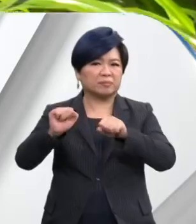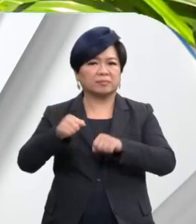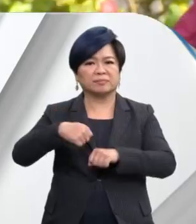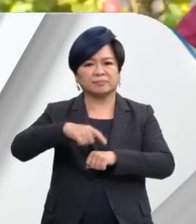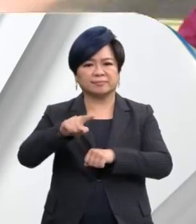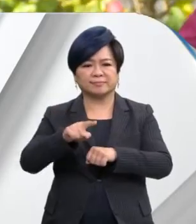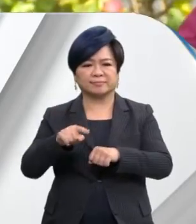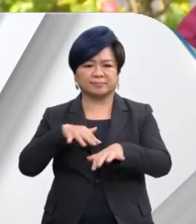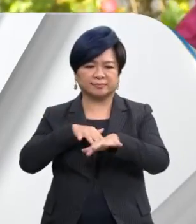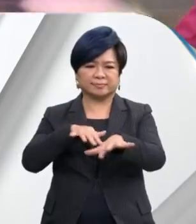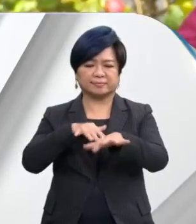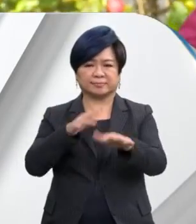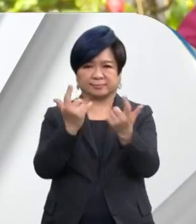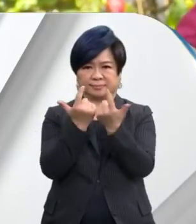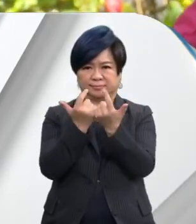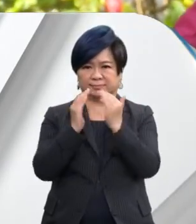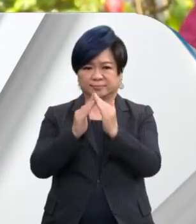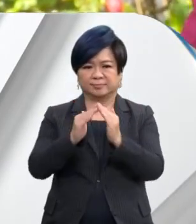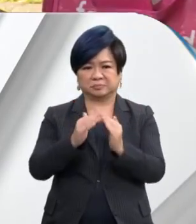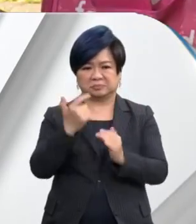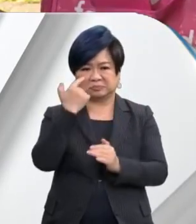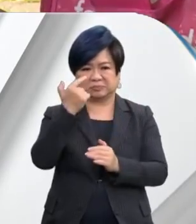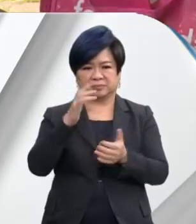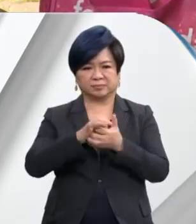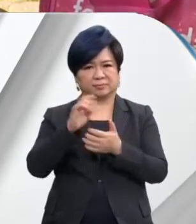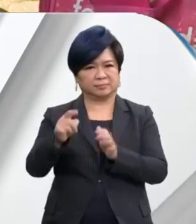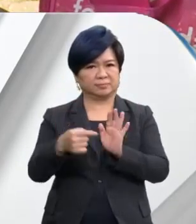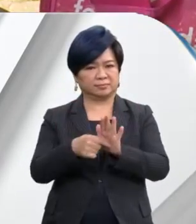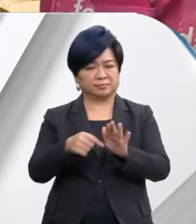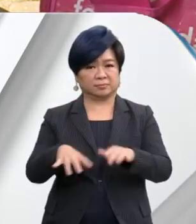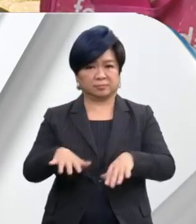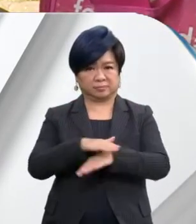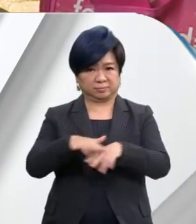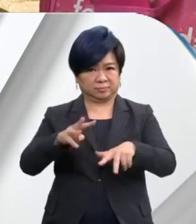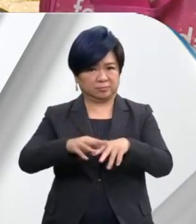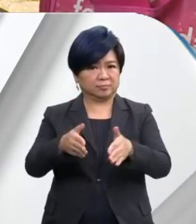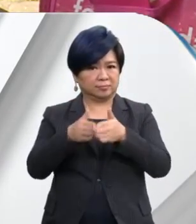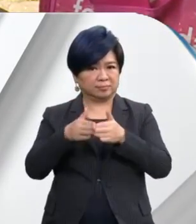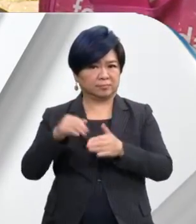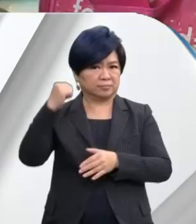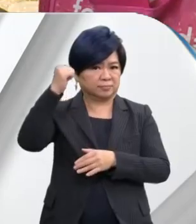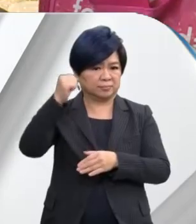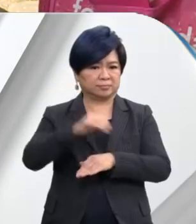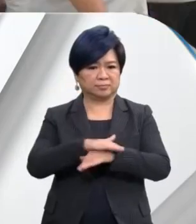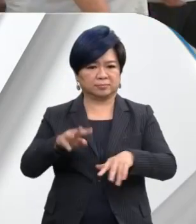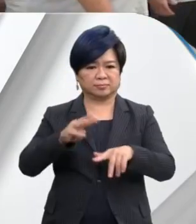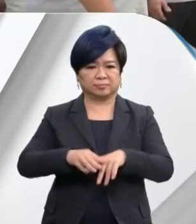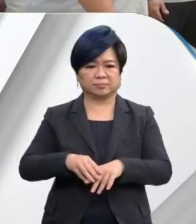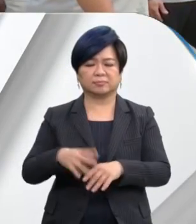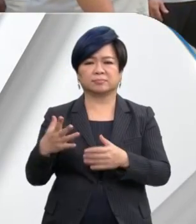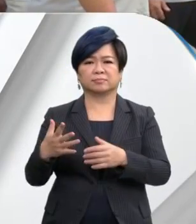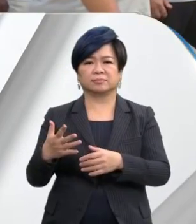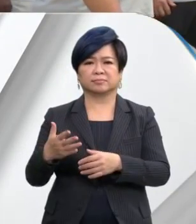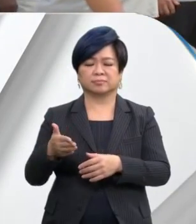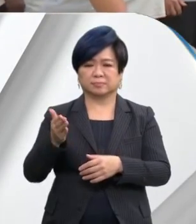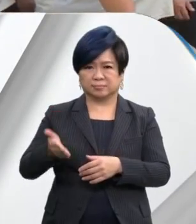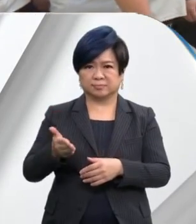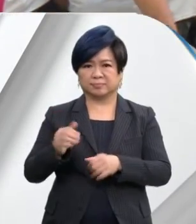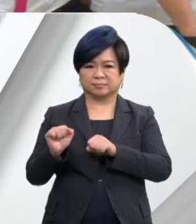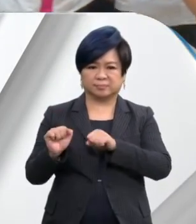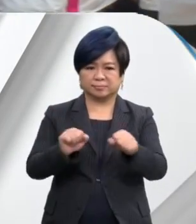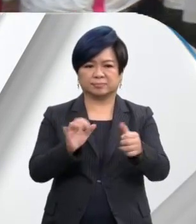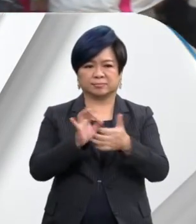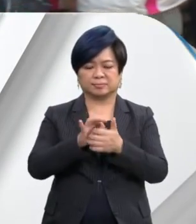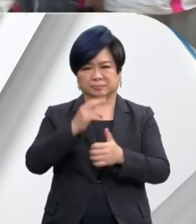发，韩国台北市街路用示范视察安全的理由，抗议入闸绕桥安全停车视察，海外送站增加送餐的